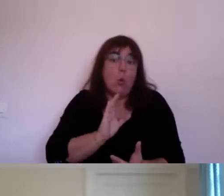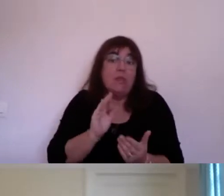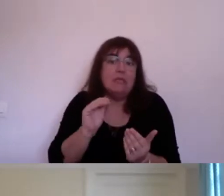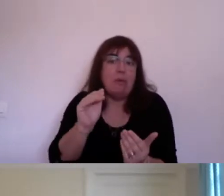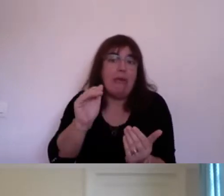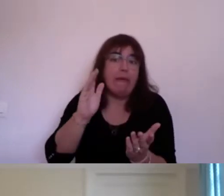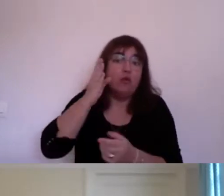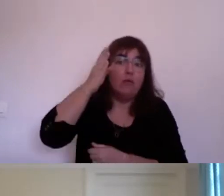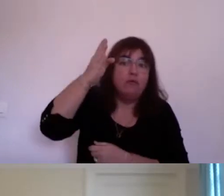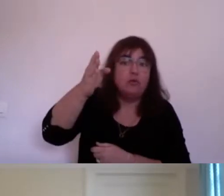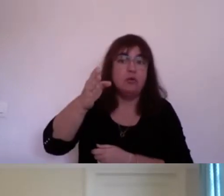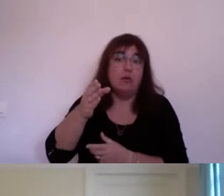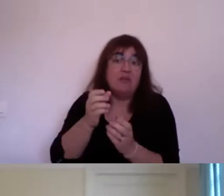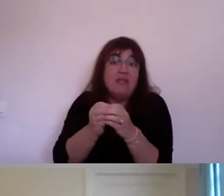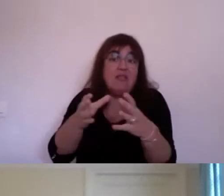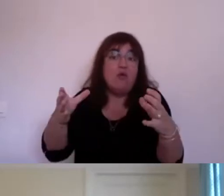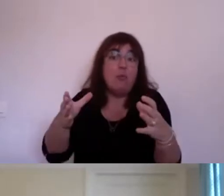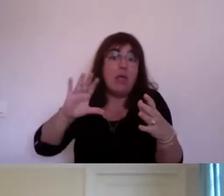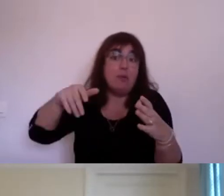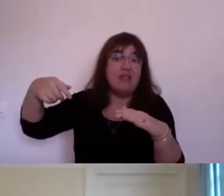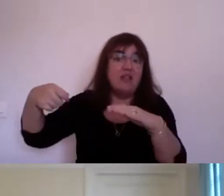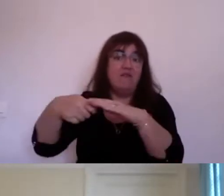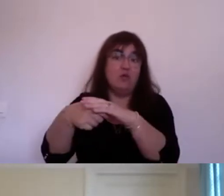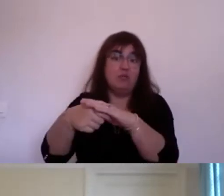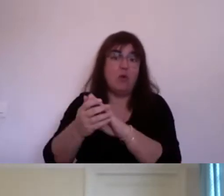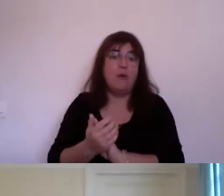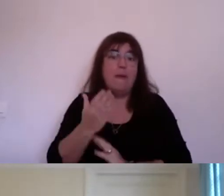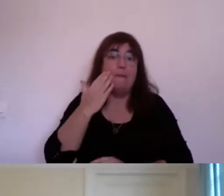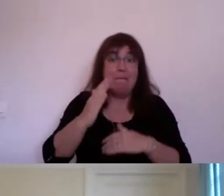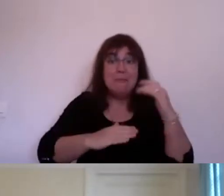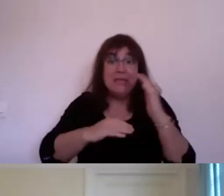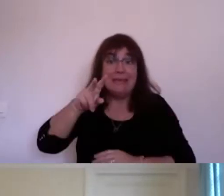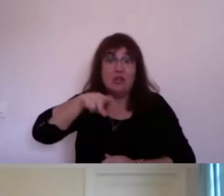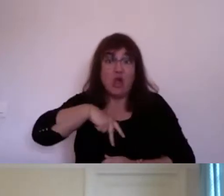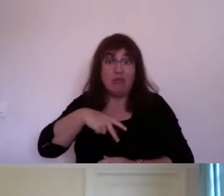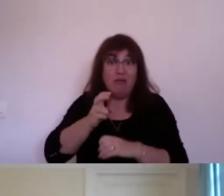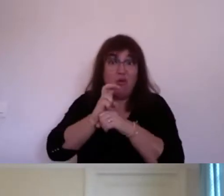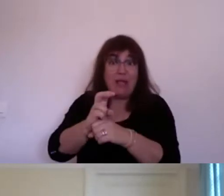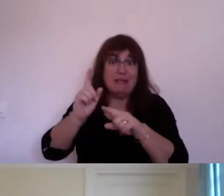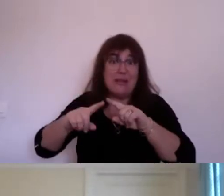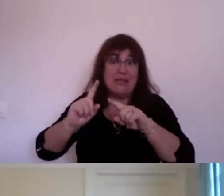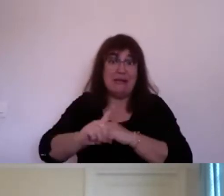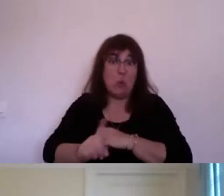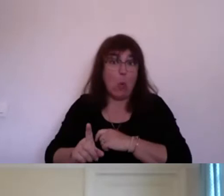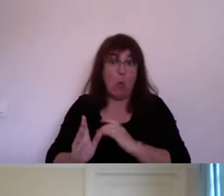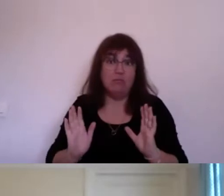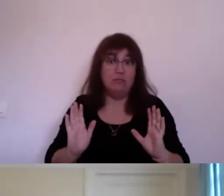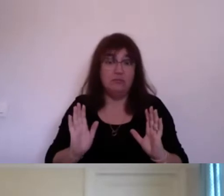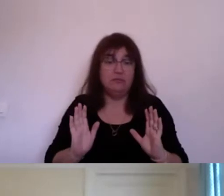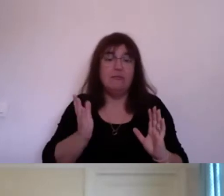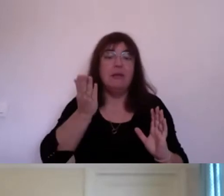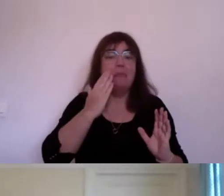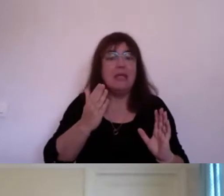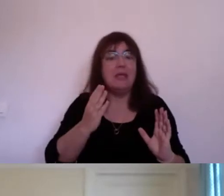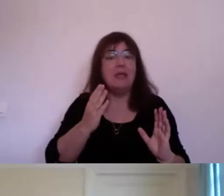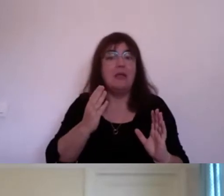mécénat. Maintenant, ce n'est pas notre métier à nous que de fournir du matériel. Et par contre, la problématique